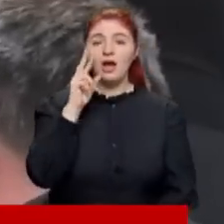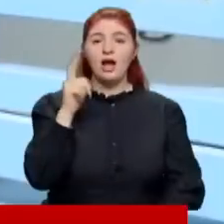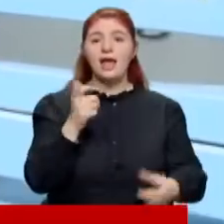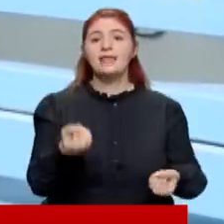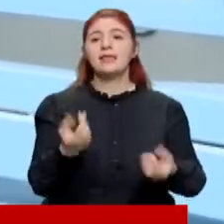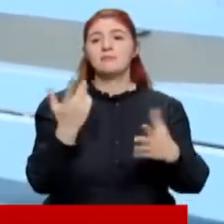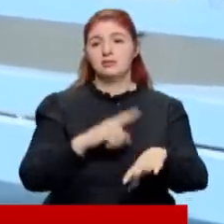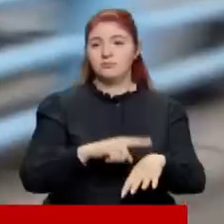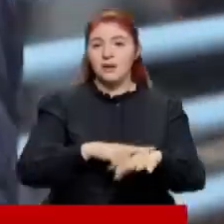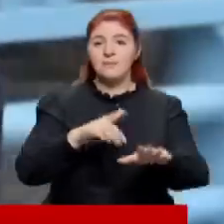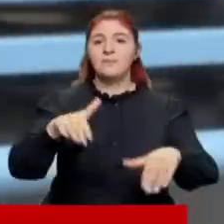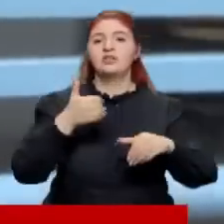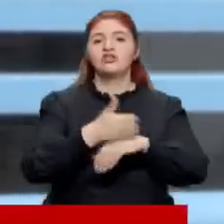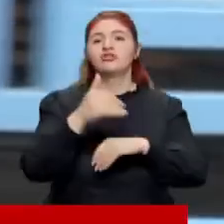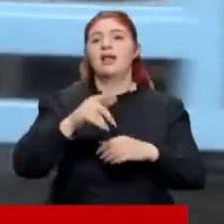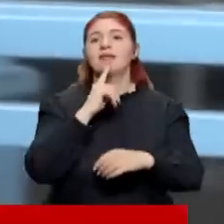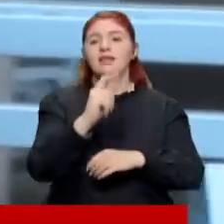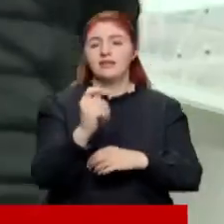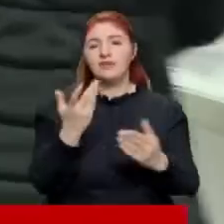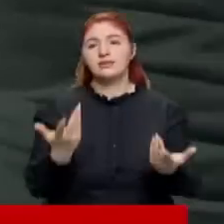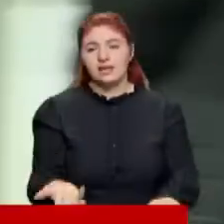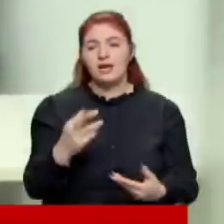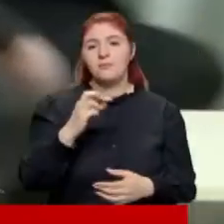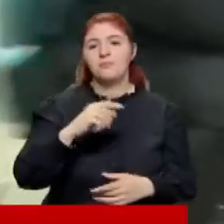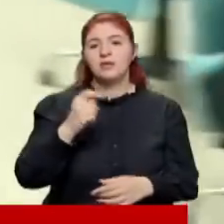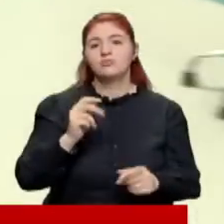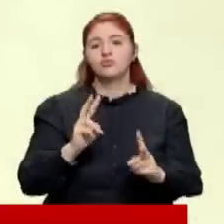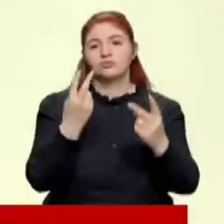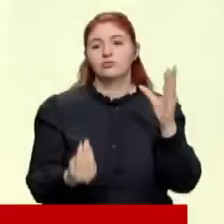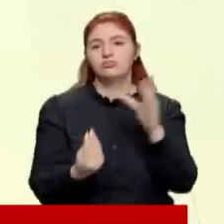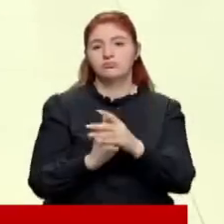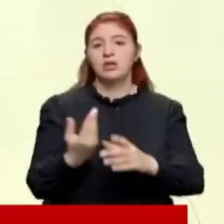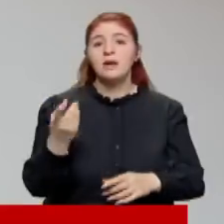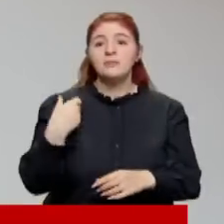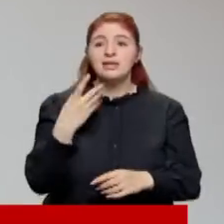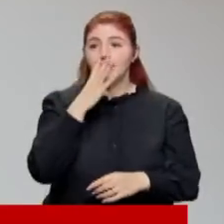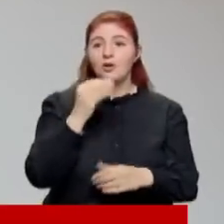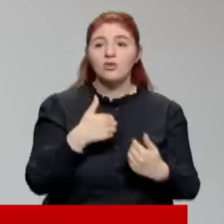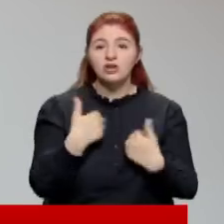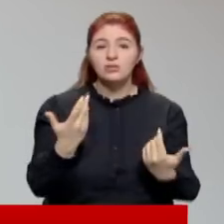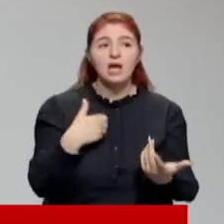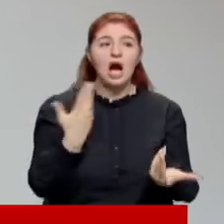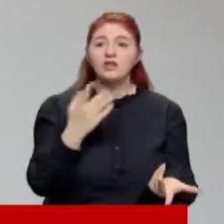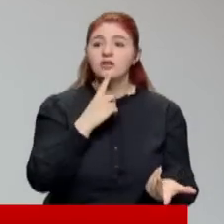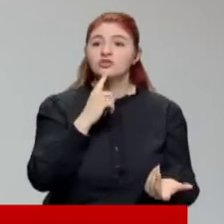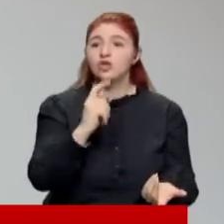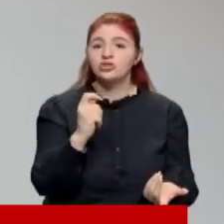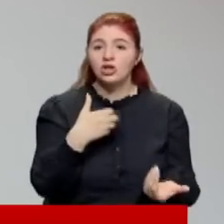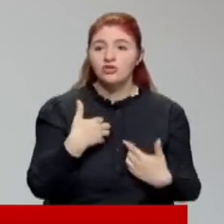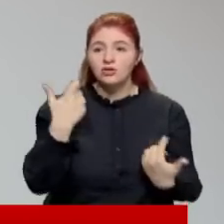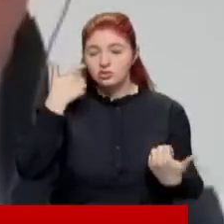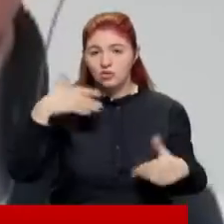ayına yetişmedi. Meclise gecikmeli gelen tekliftense prim sürprizi çıktı. Biz kime güveneceğiz? Biz hangi söze